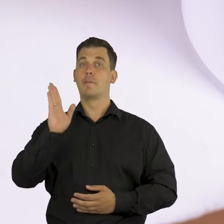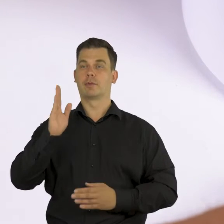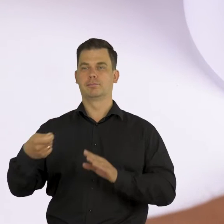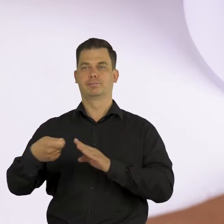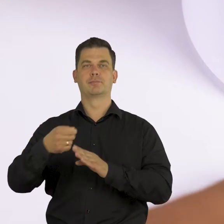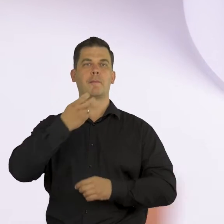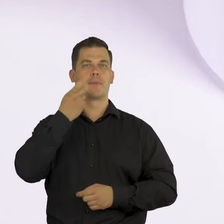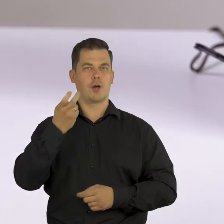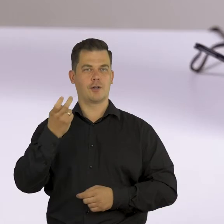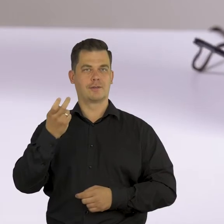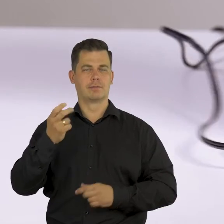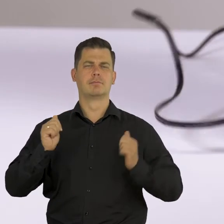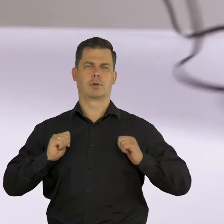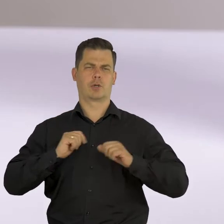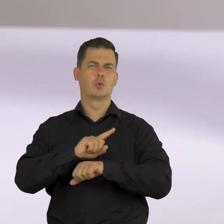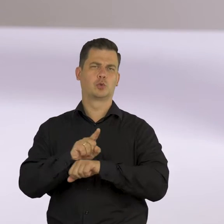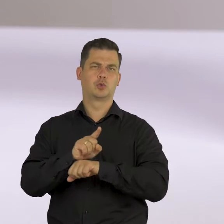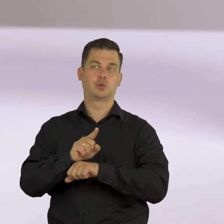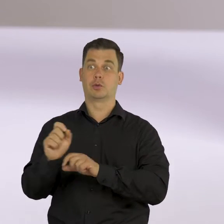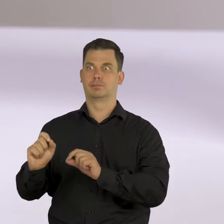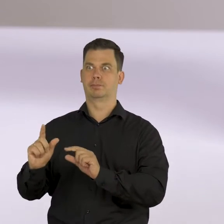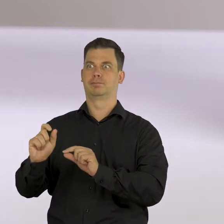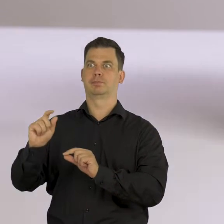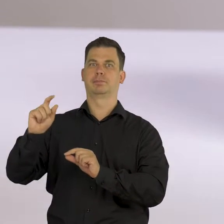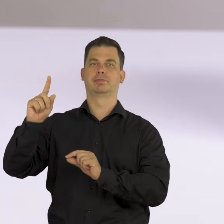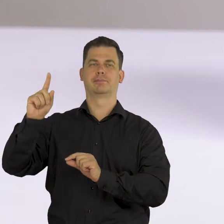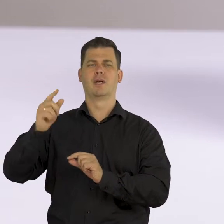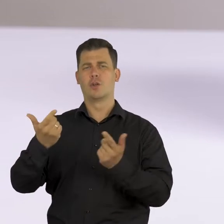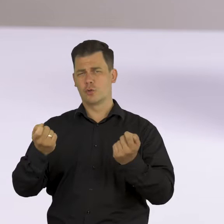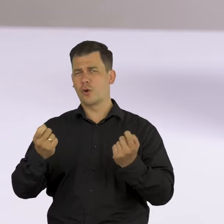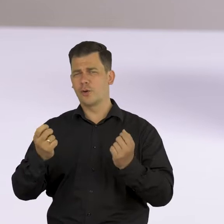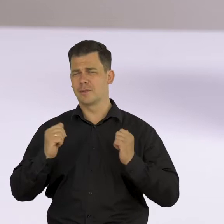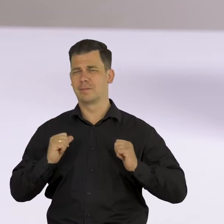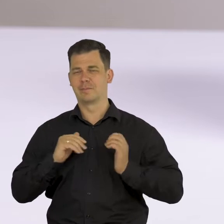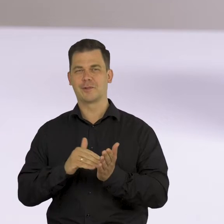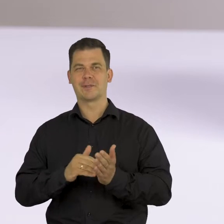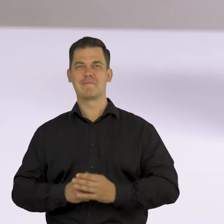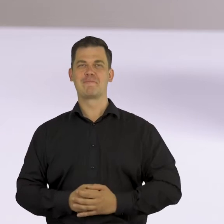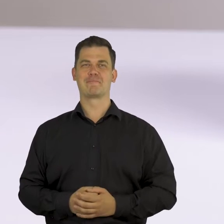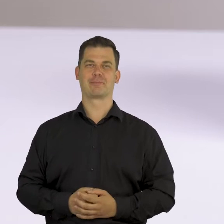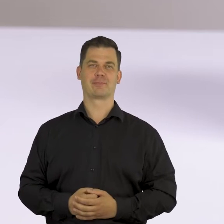Następnie podłącz zasilacz i poczekaj, aż router uruchomi się. Może to chwilę potrwać.